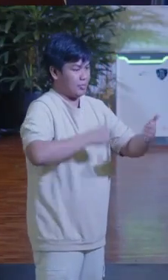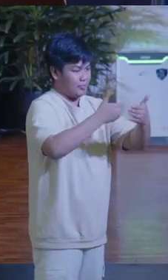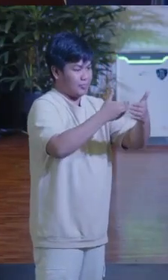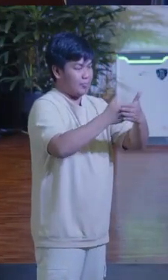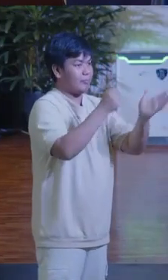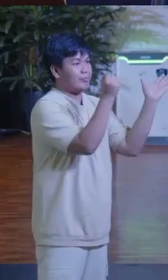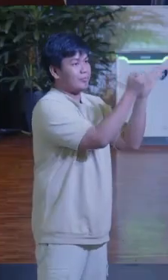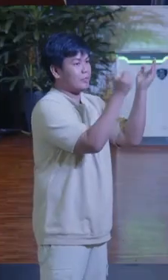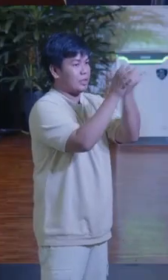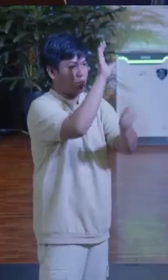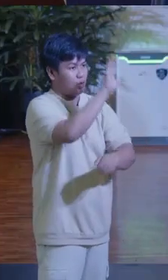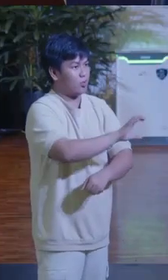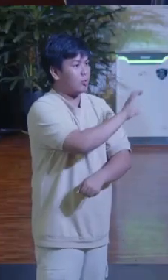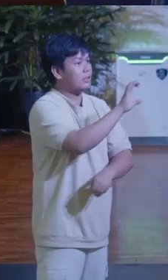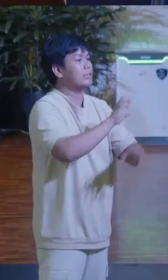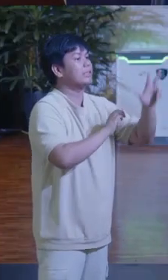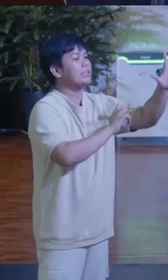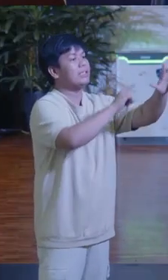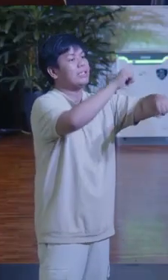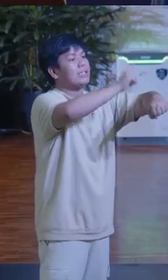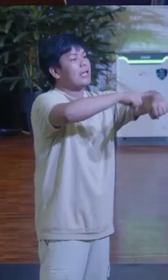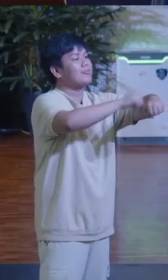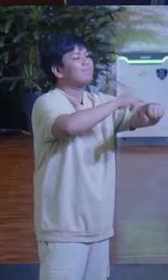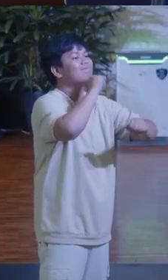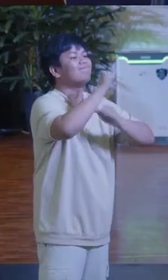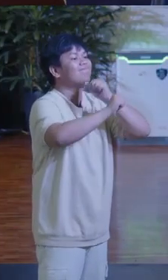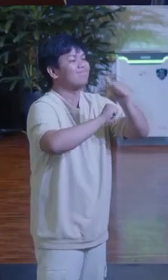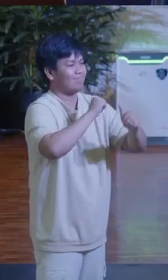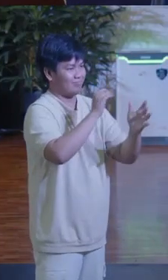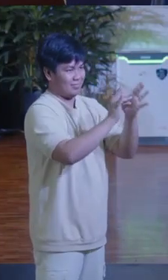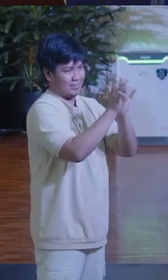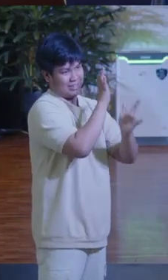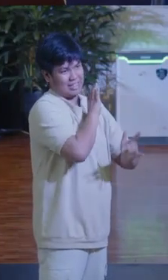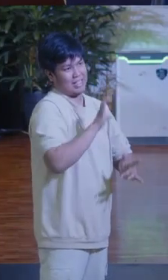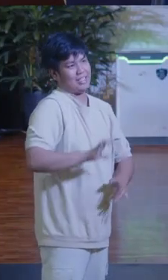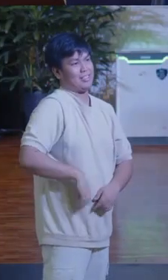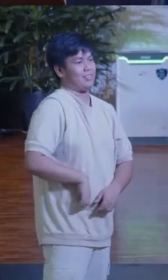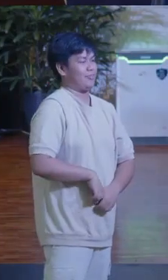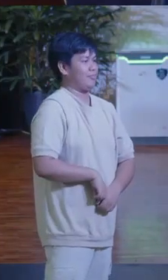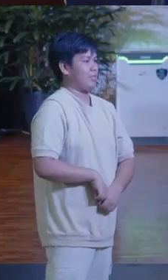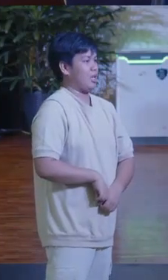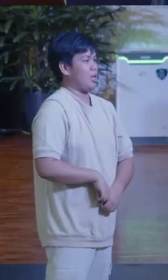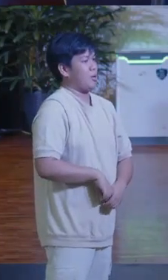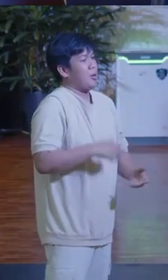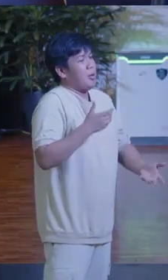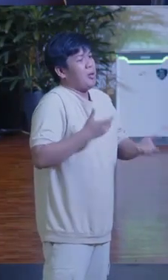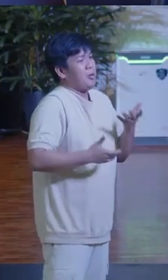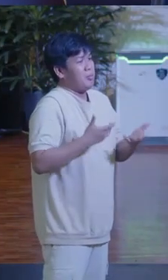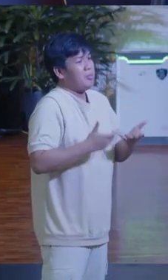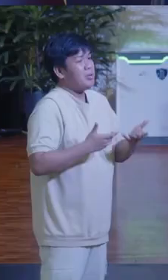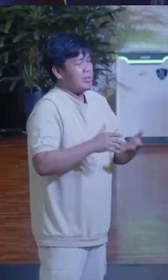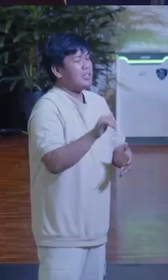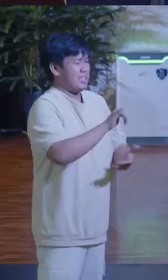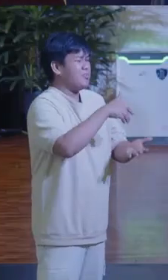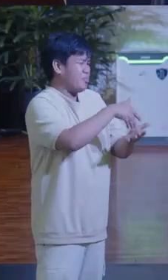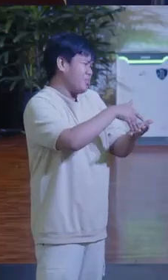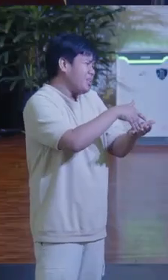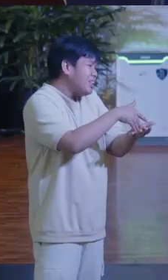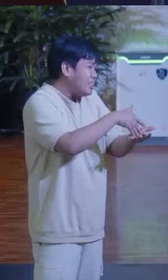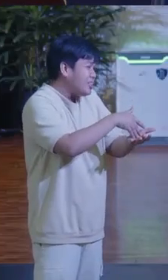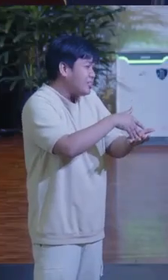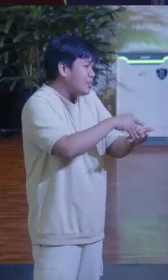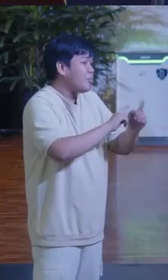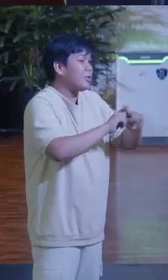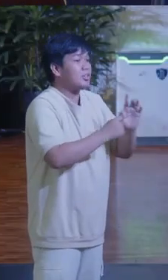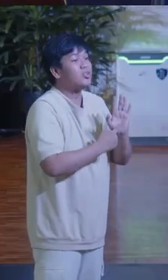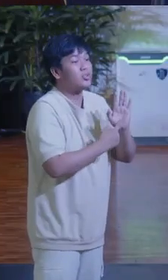dininay ang ating Panginoon before the crucifixion. Siguro meron pa rin siyang ganong kahinaan, di natin alam. Pero kahinaan